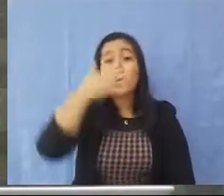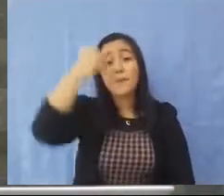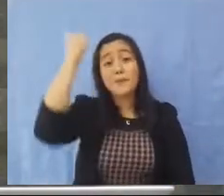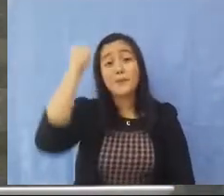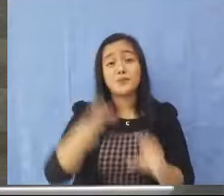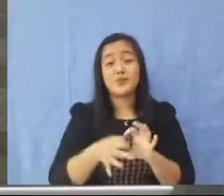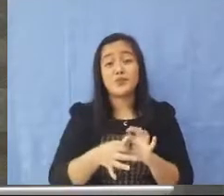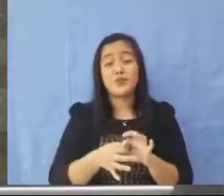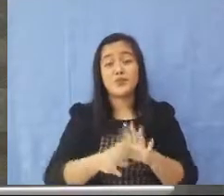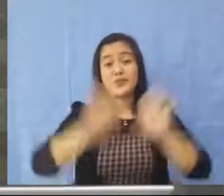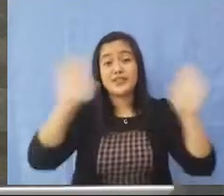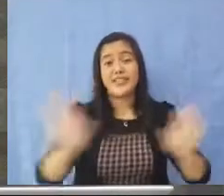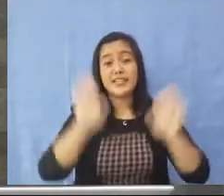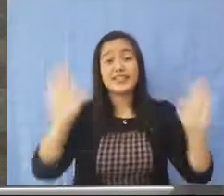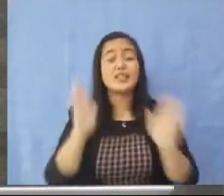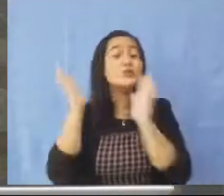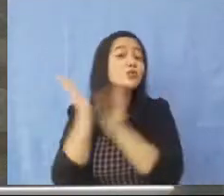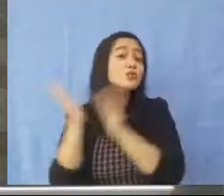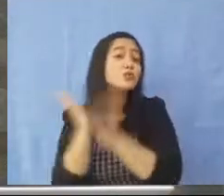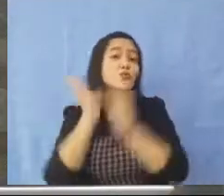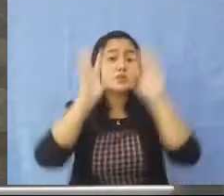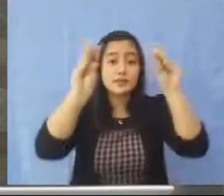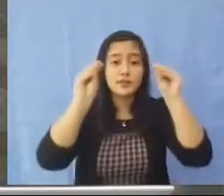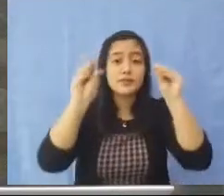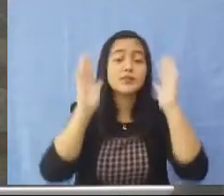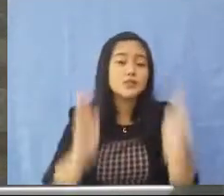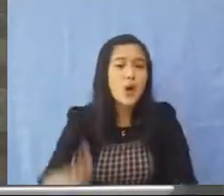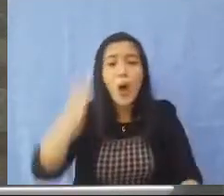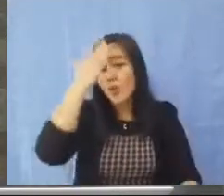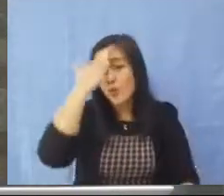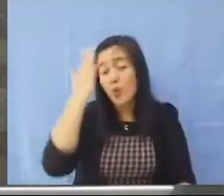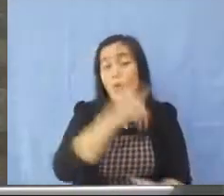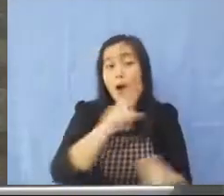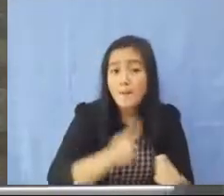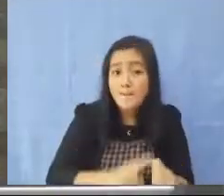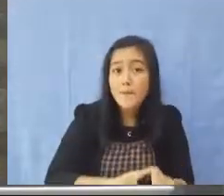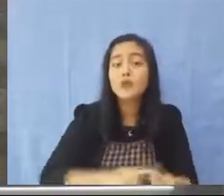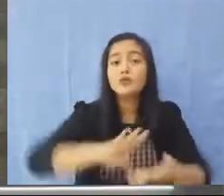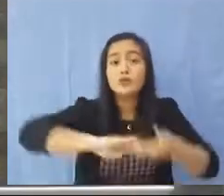and alumni, sana alam nyo ito. Sa mga matatagal lang Kristiyano, alam nyo yung story sa Tower of Babel.